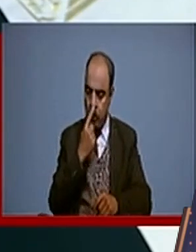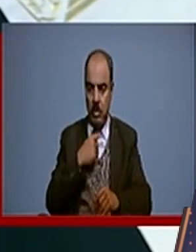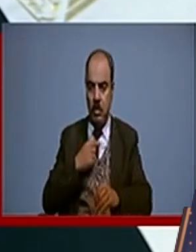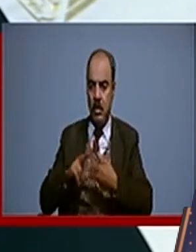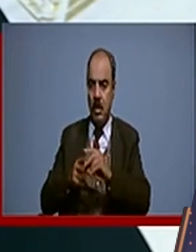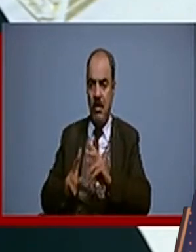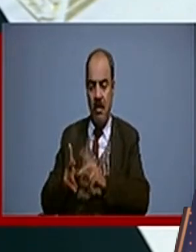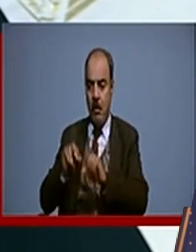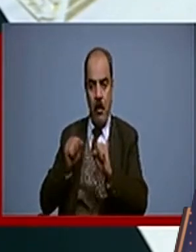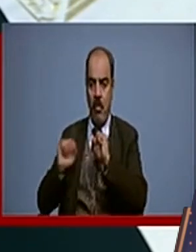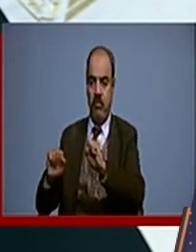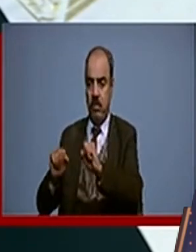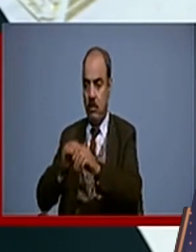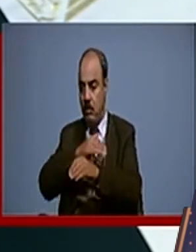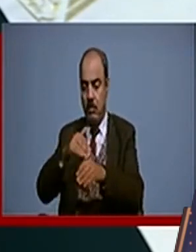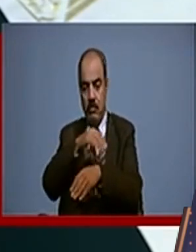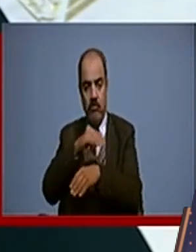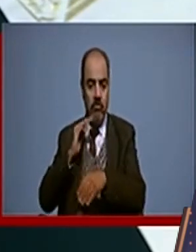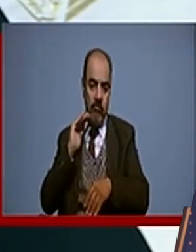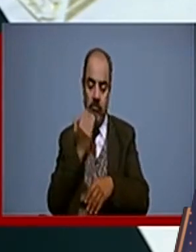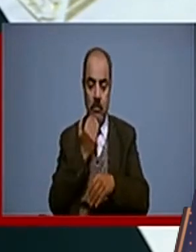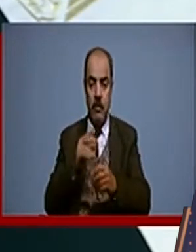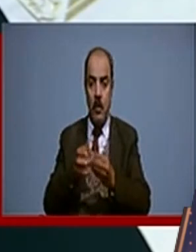هي تحرص على إن هي ما تكونش أبدا